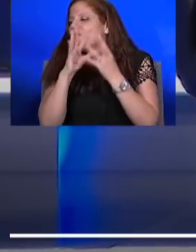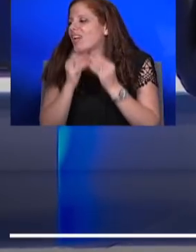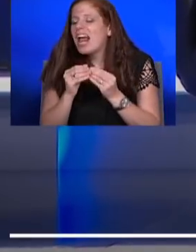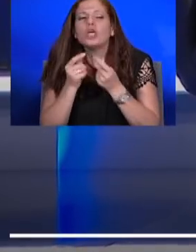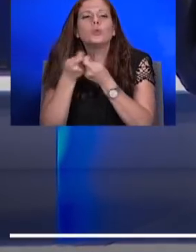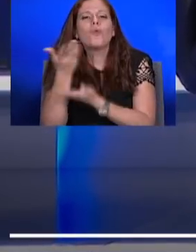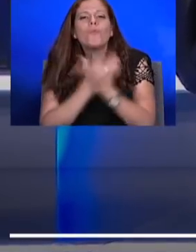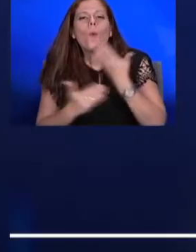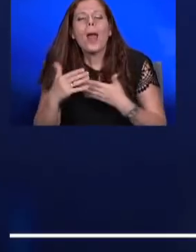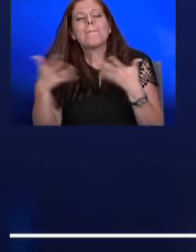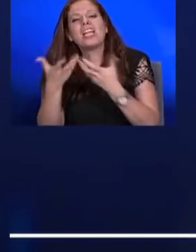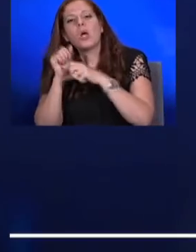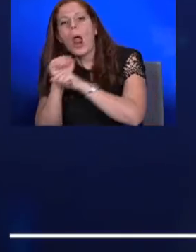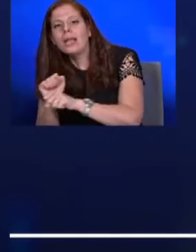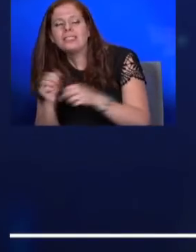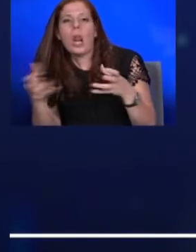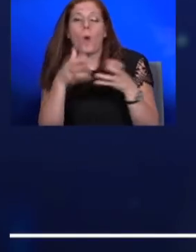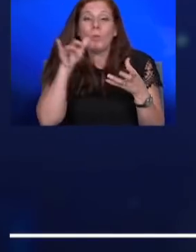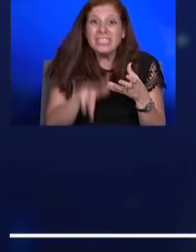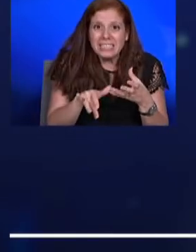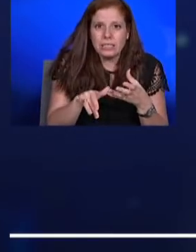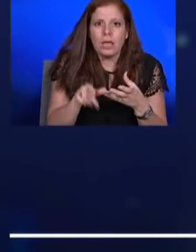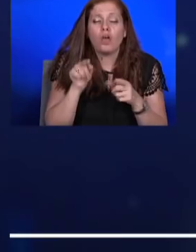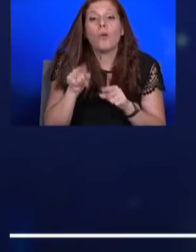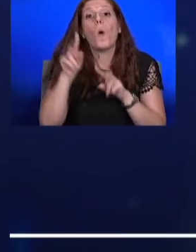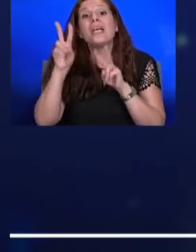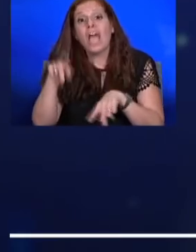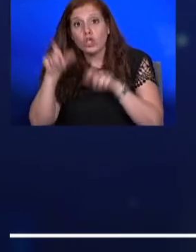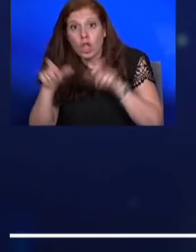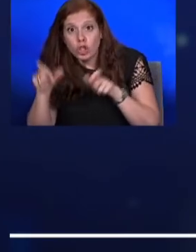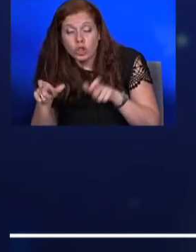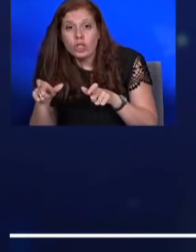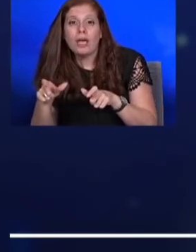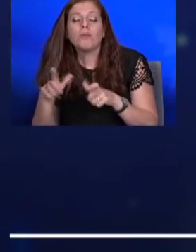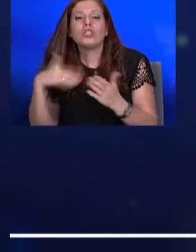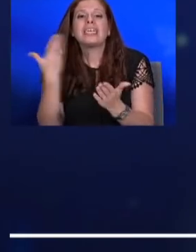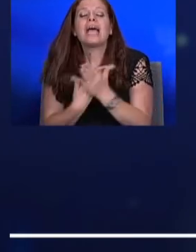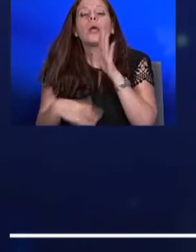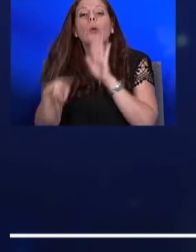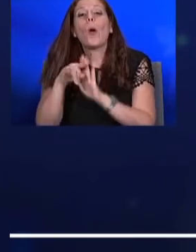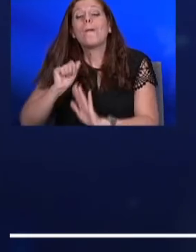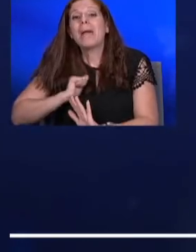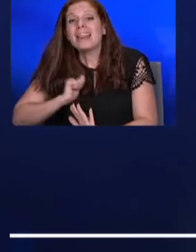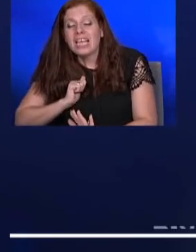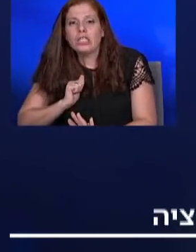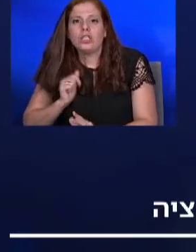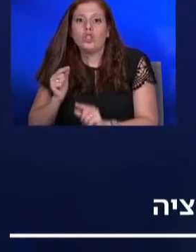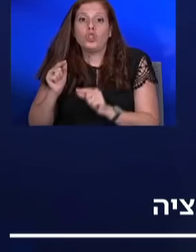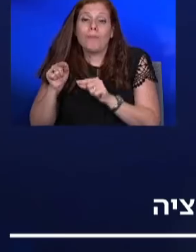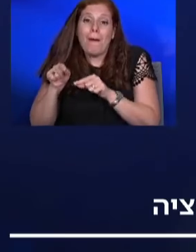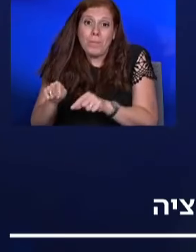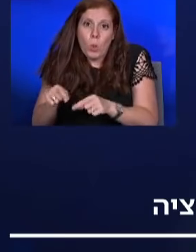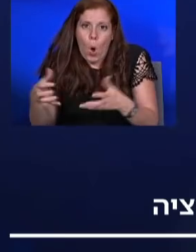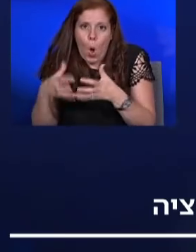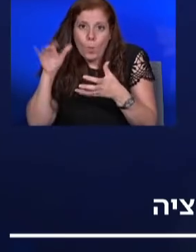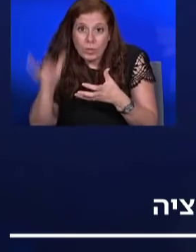לאופוזיציה בעניין הזה, שבו יש אנשים, יש הצעת חוק פרטית שבאה מתוך האופוזיציה, מוצא תמיכה